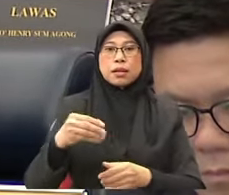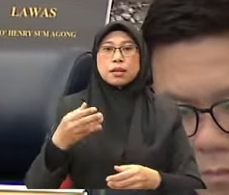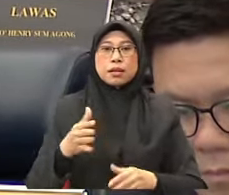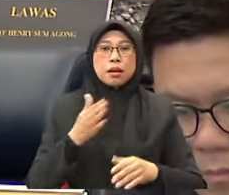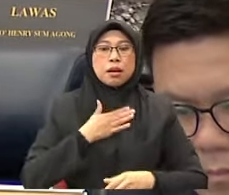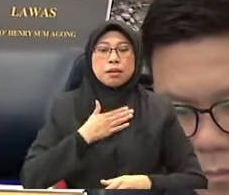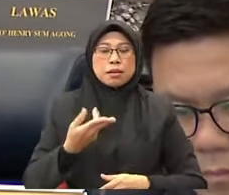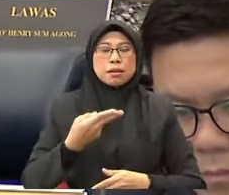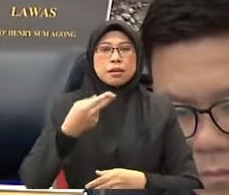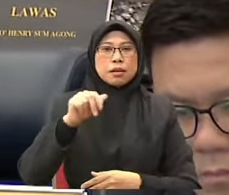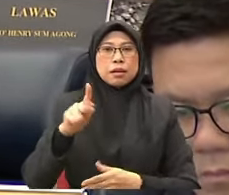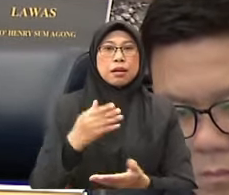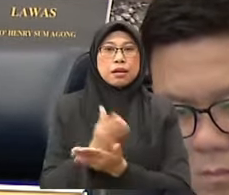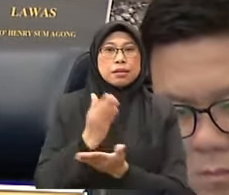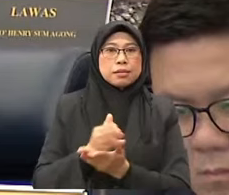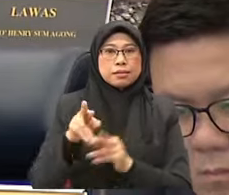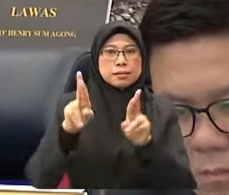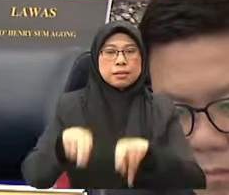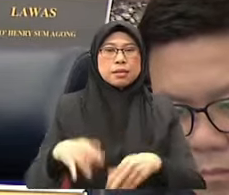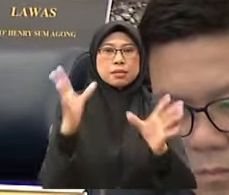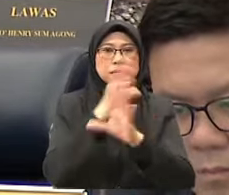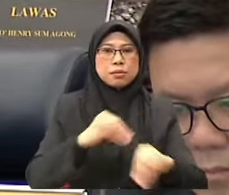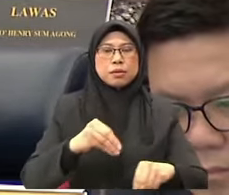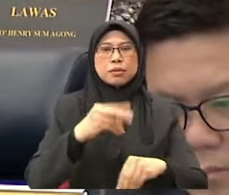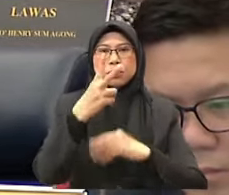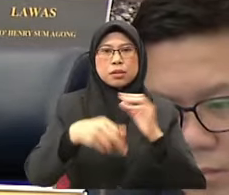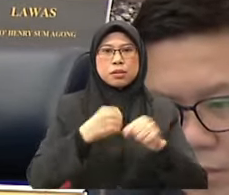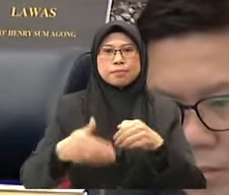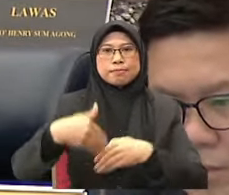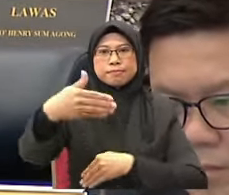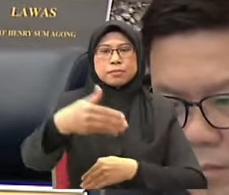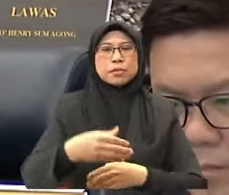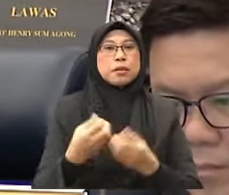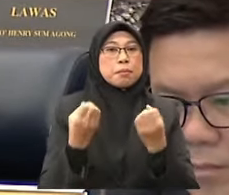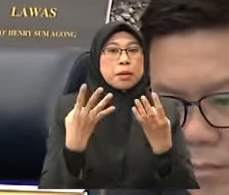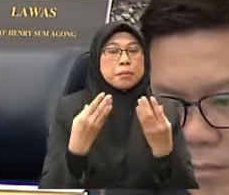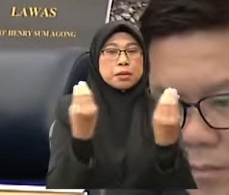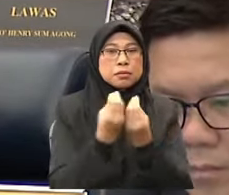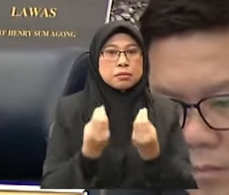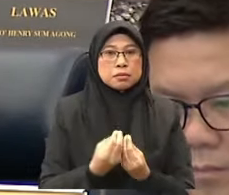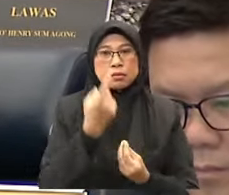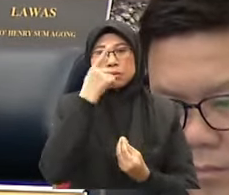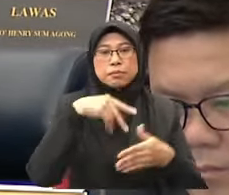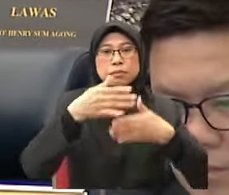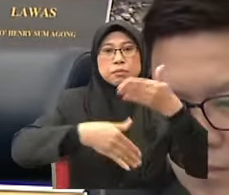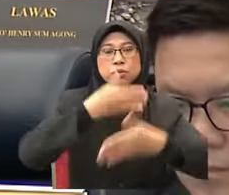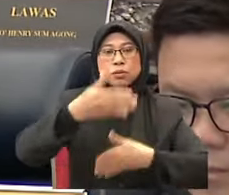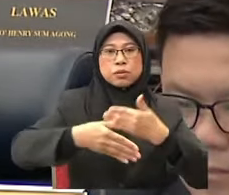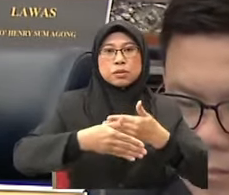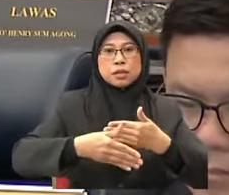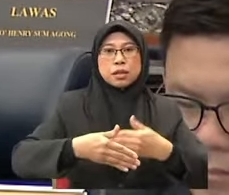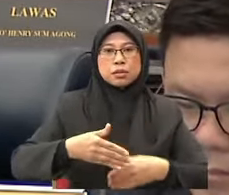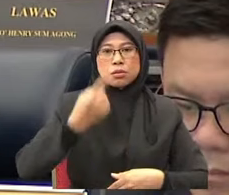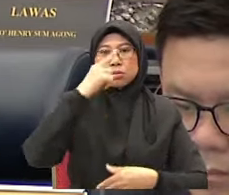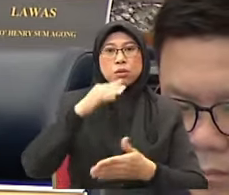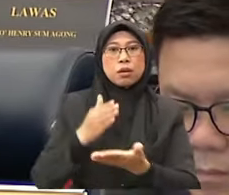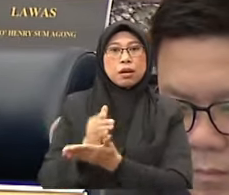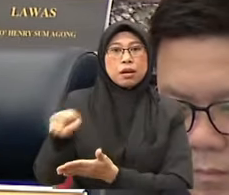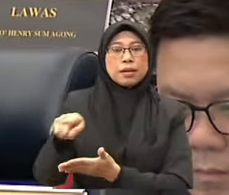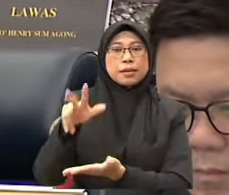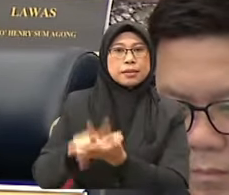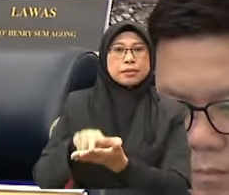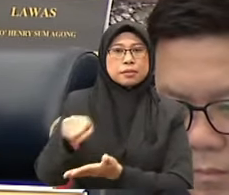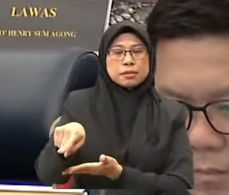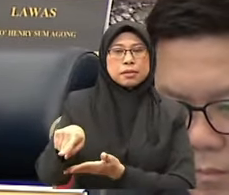tanah NCR bagi rakyat Sarawak bagi tempoh 2 tahun selanjutnya. Berapakah peruntukan bagi proses pemetaan tanah ini di Sarawak bagi